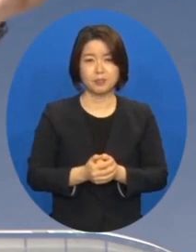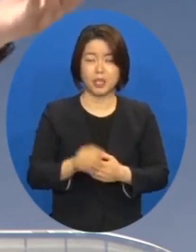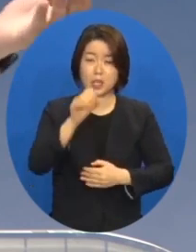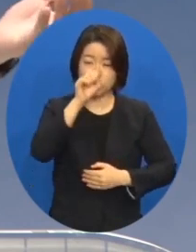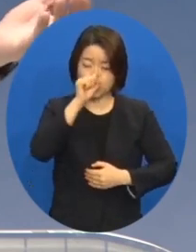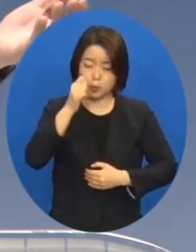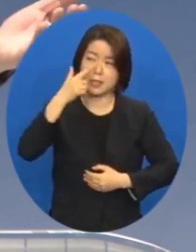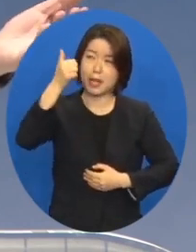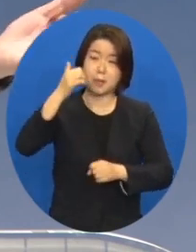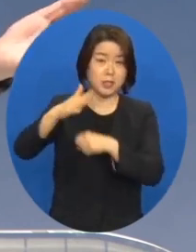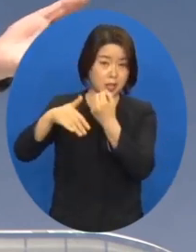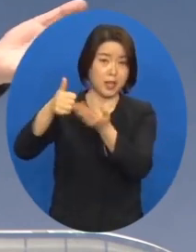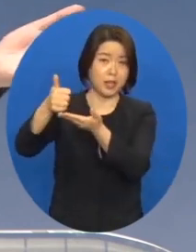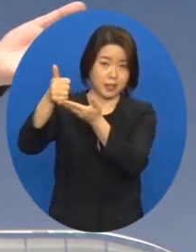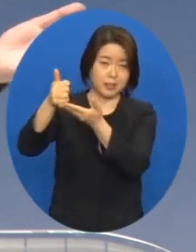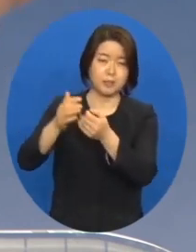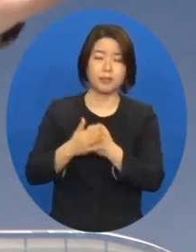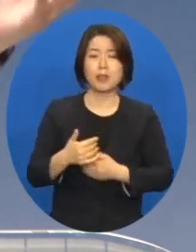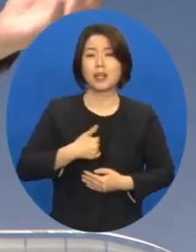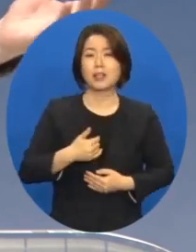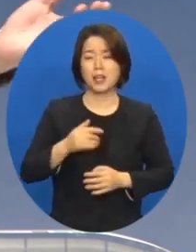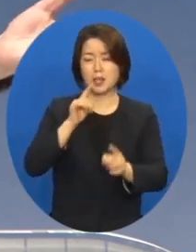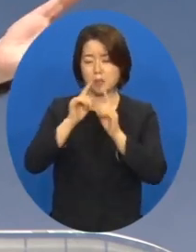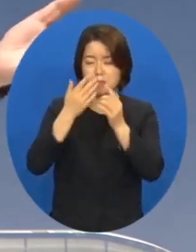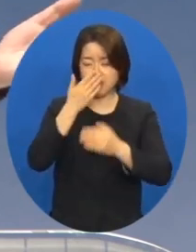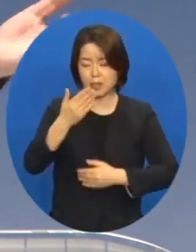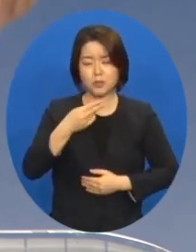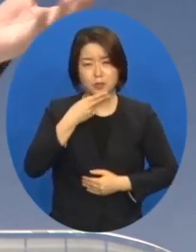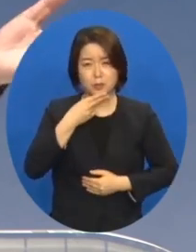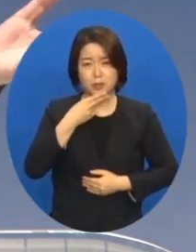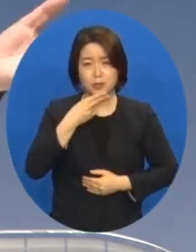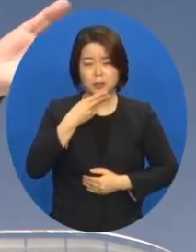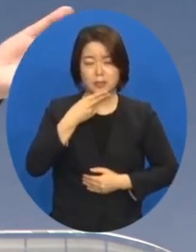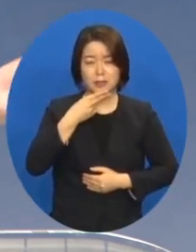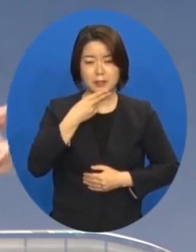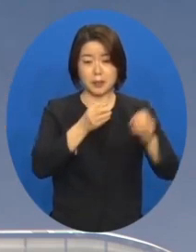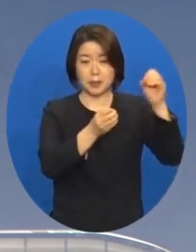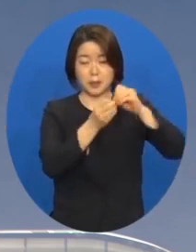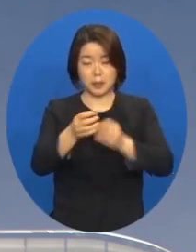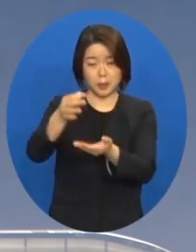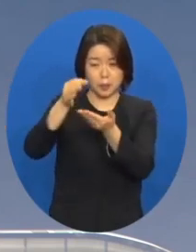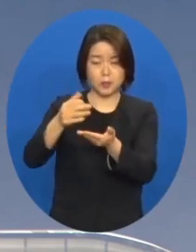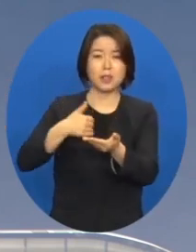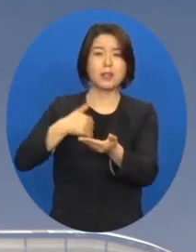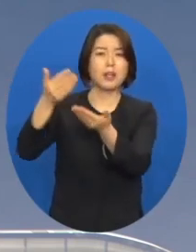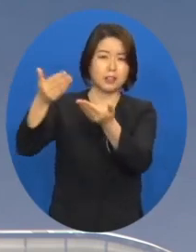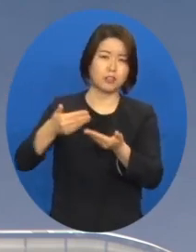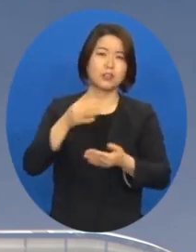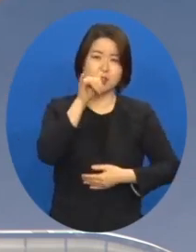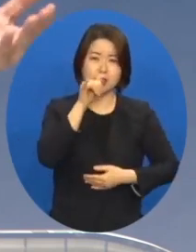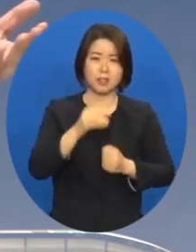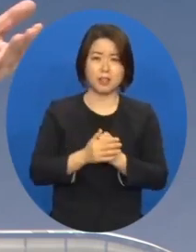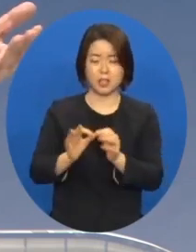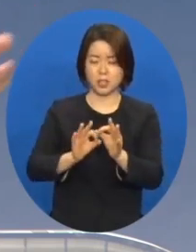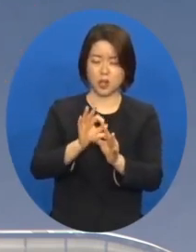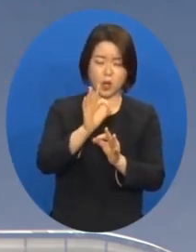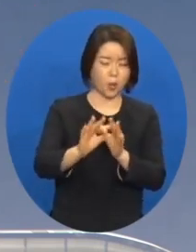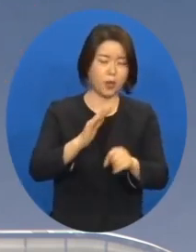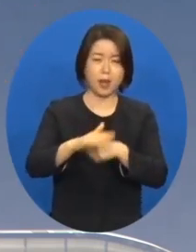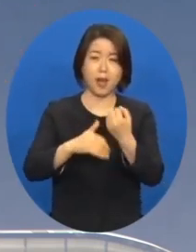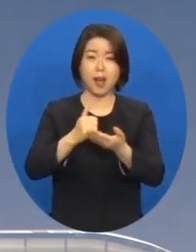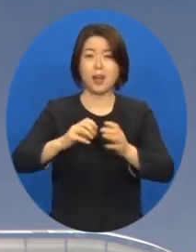좋으신 아버지 하나님께서 나에게 말할 수 없는 유산을 나에게 주시고 영원한 하나님